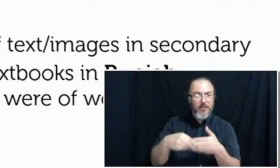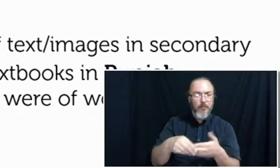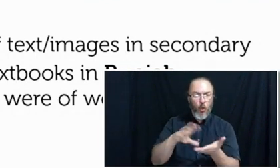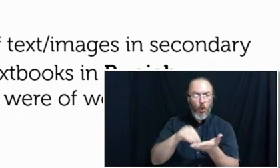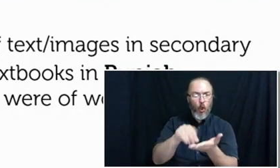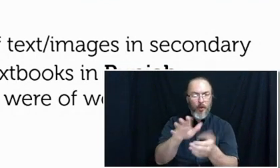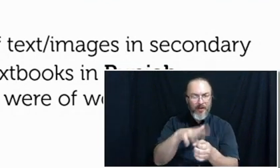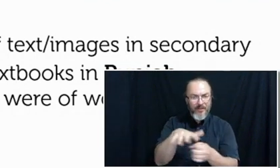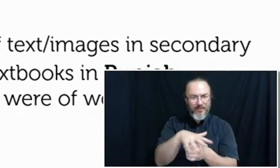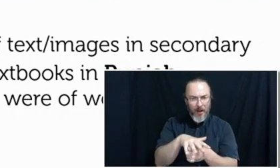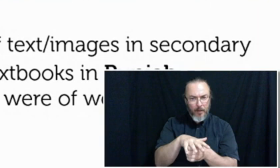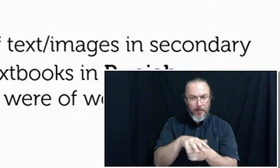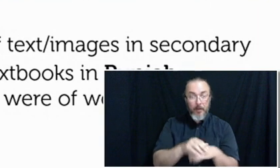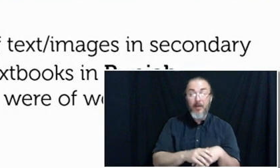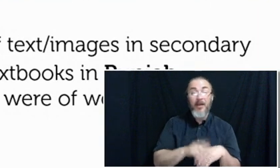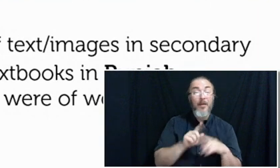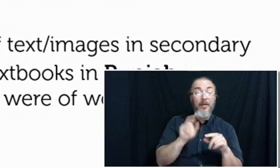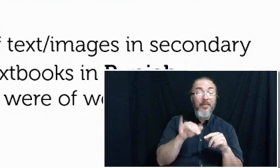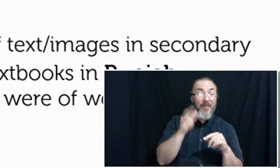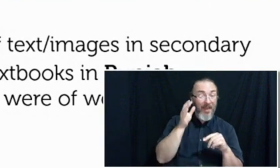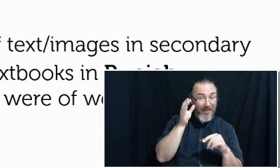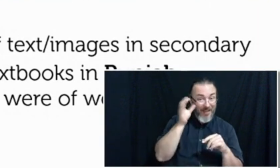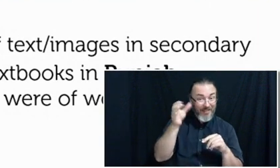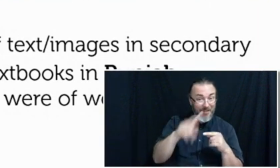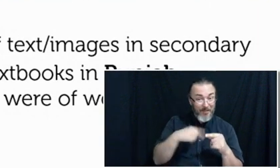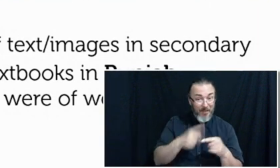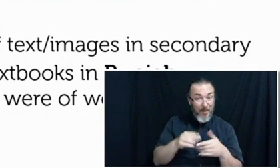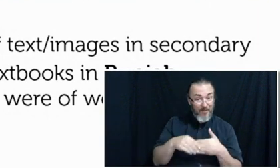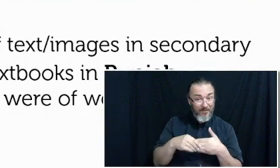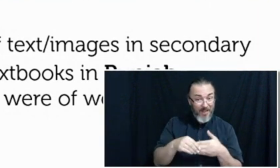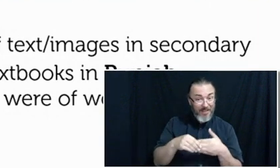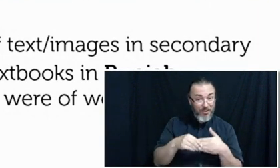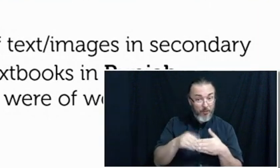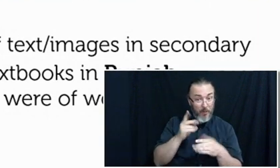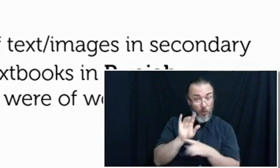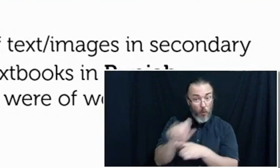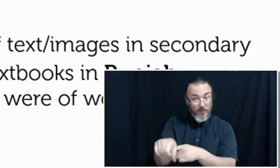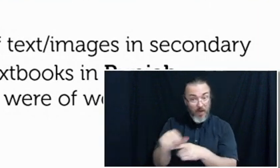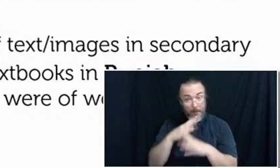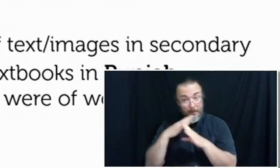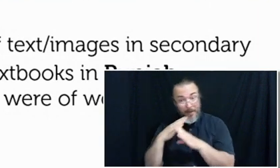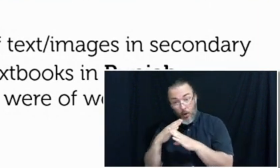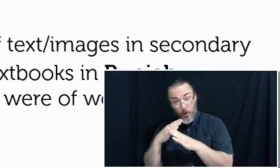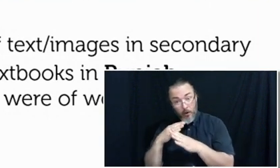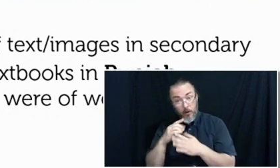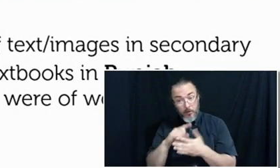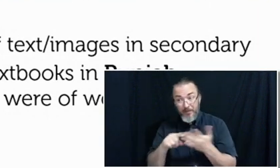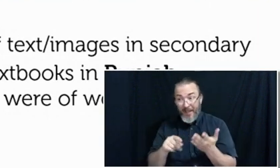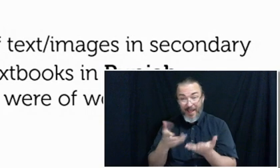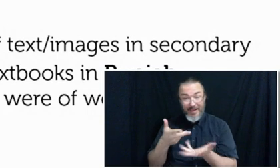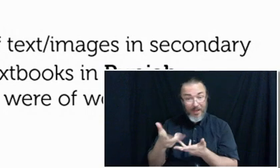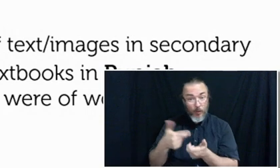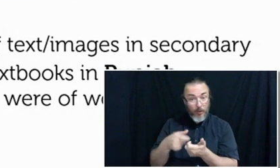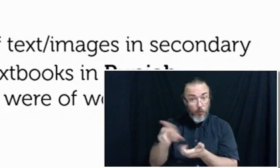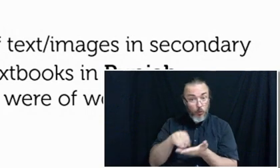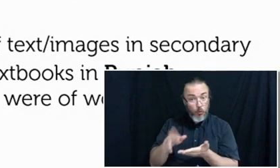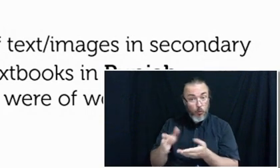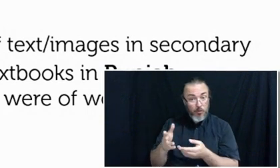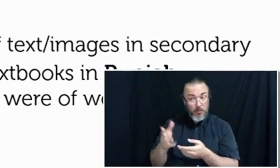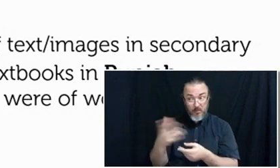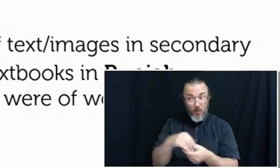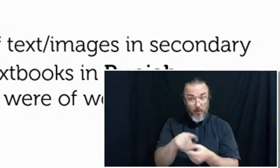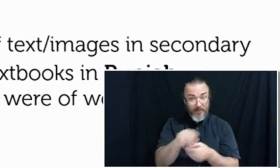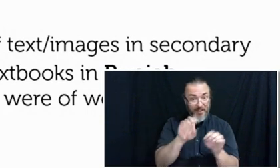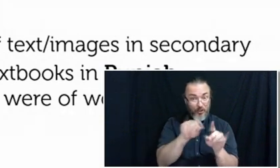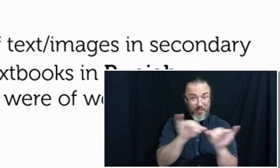maintenant à des technologies numérique souple d'apprentissage, mais cette idée sous-jacente de la souplesse pour surmonter les obstacles dans